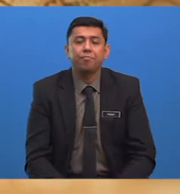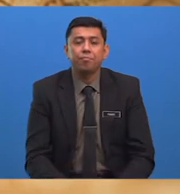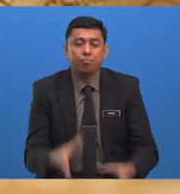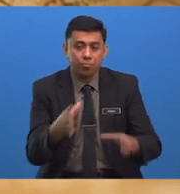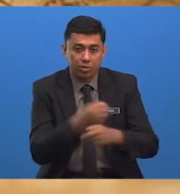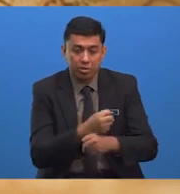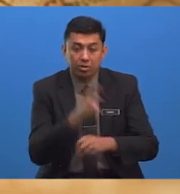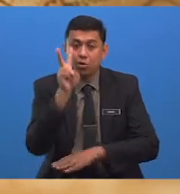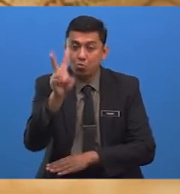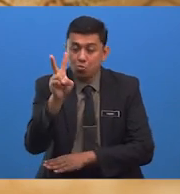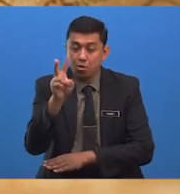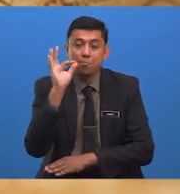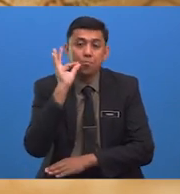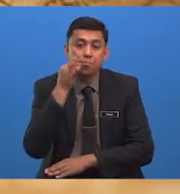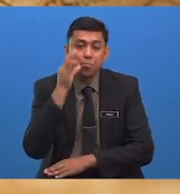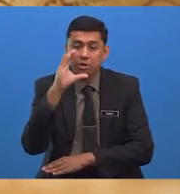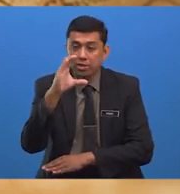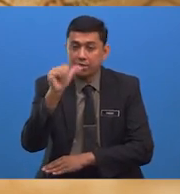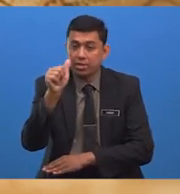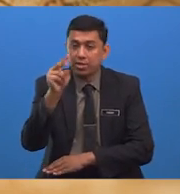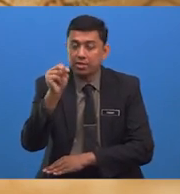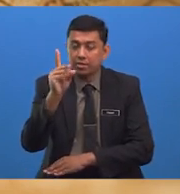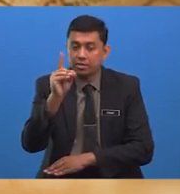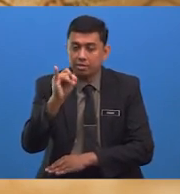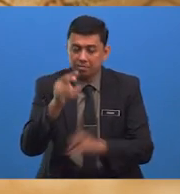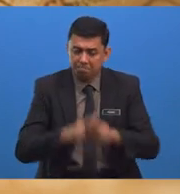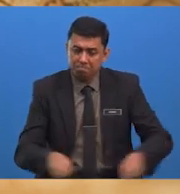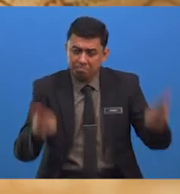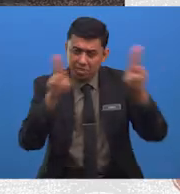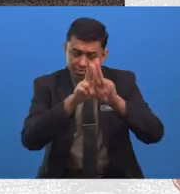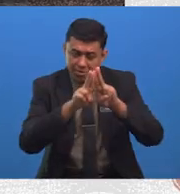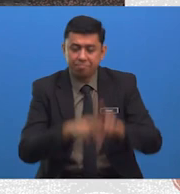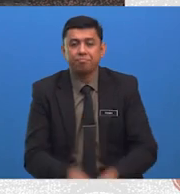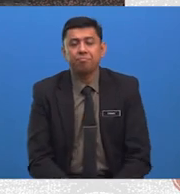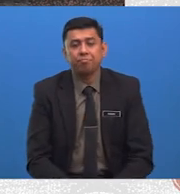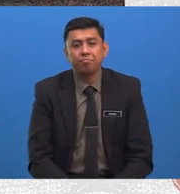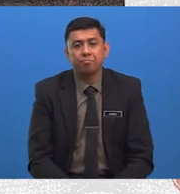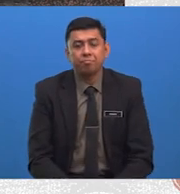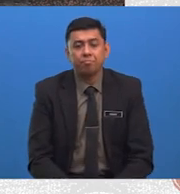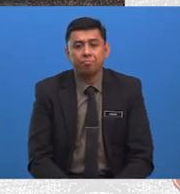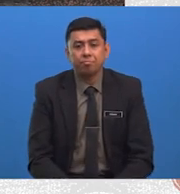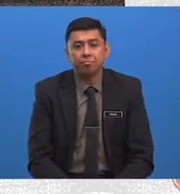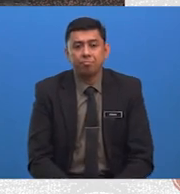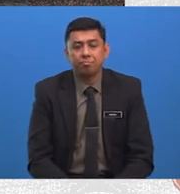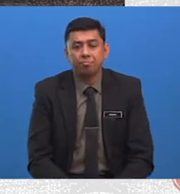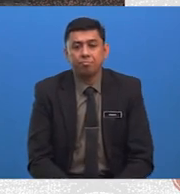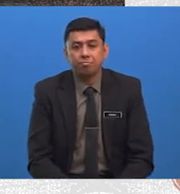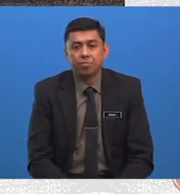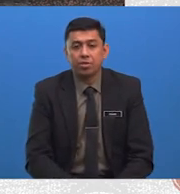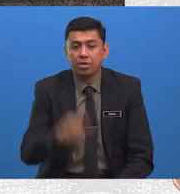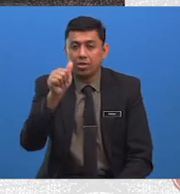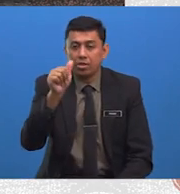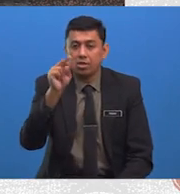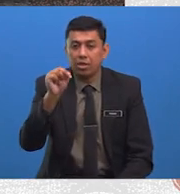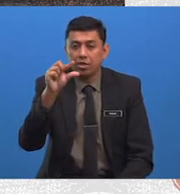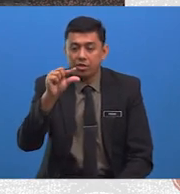Terdapat 2 buah candi yang utama dalam kerajaan Angkor. Candi tersebut ialah Angkor